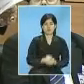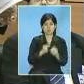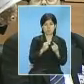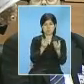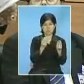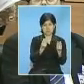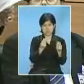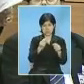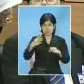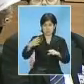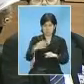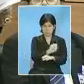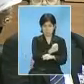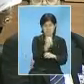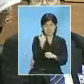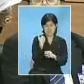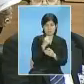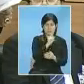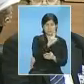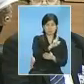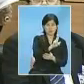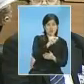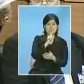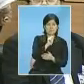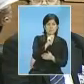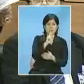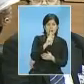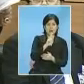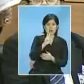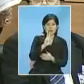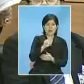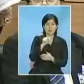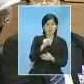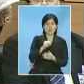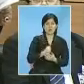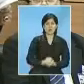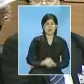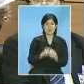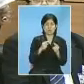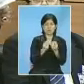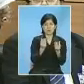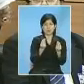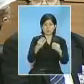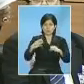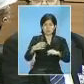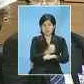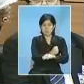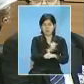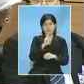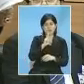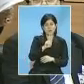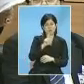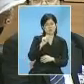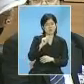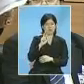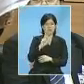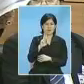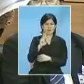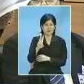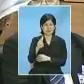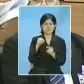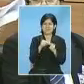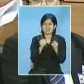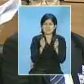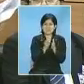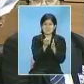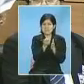ที่ 3ตรางวาเงี้ยเวียนคืนที่ 2ตรางวาเวียนคืนที่ 13ตรางวา 5